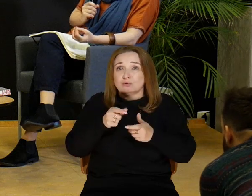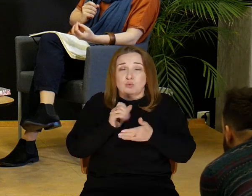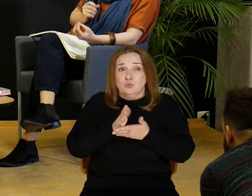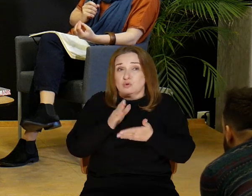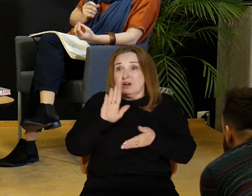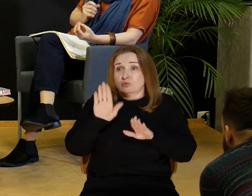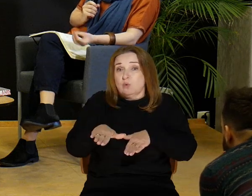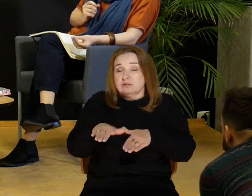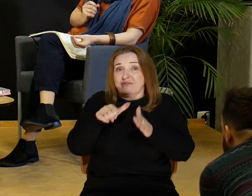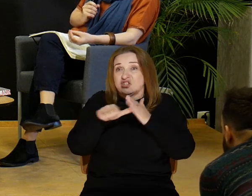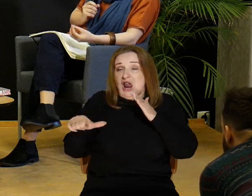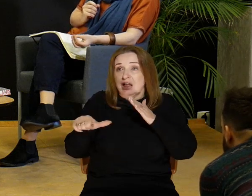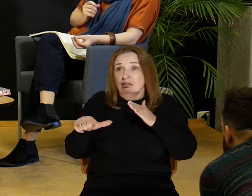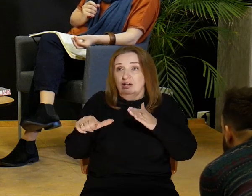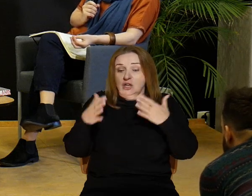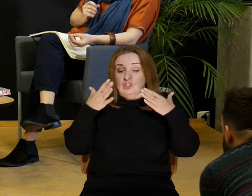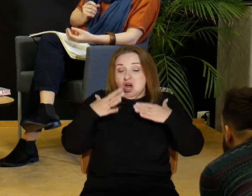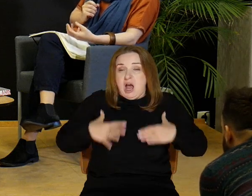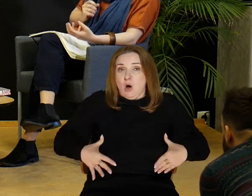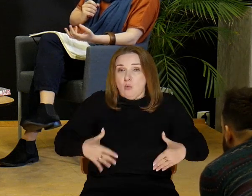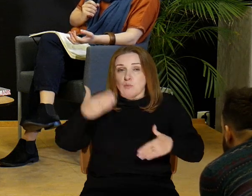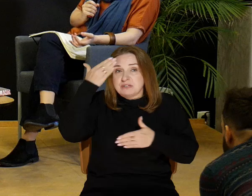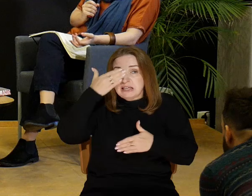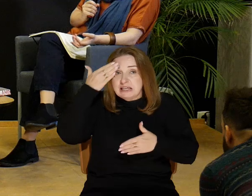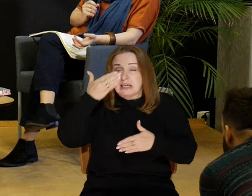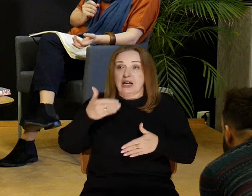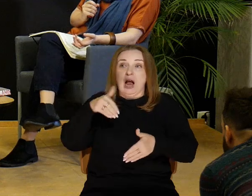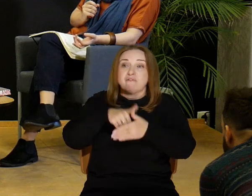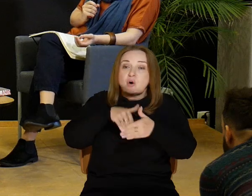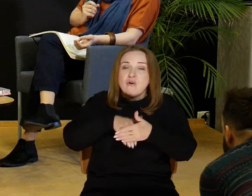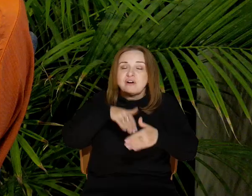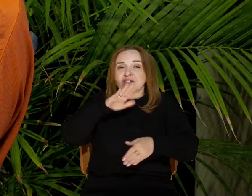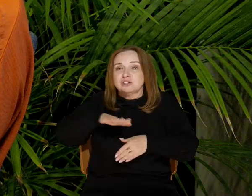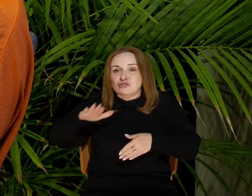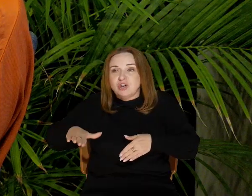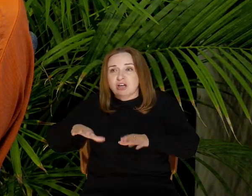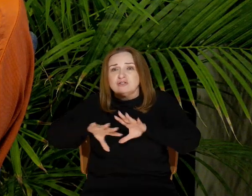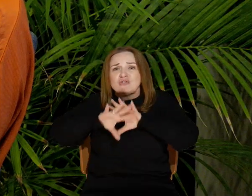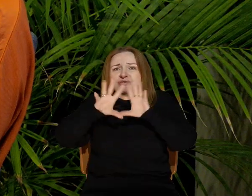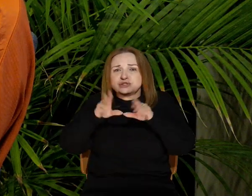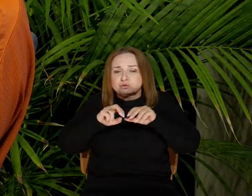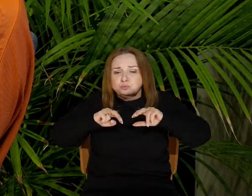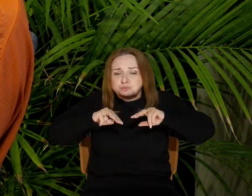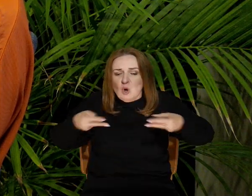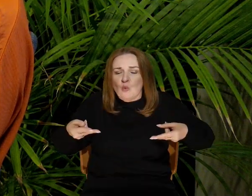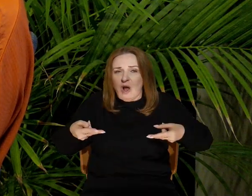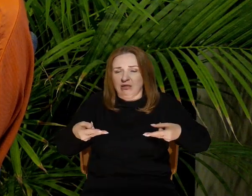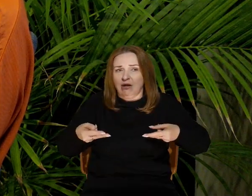zostawia ślad na ciele, w psychice, w wychowaniu dzieci, w